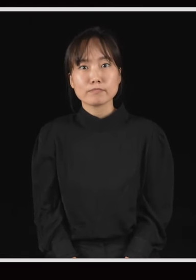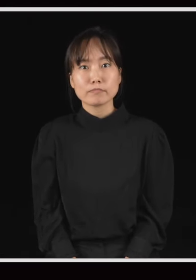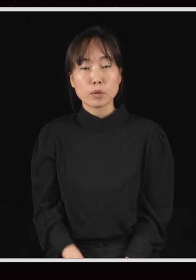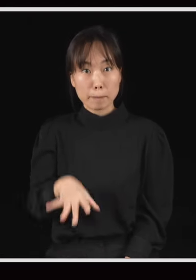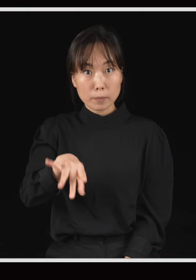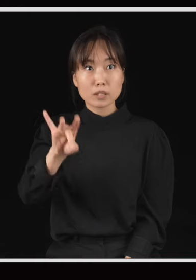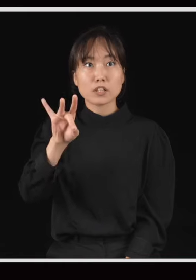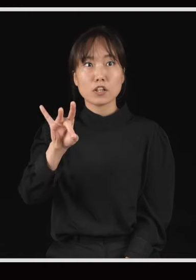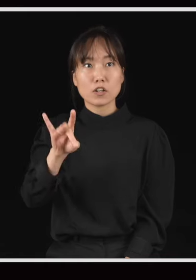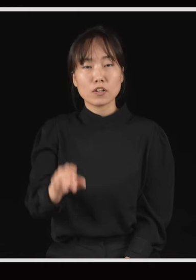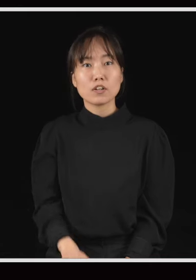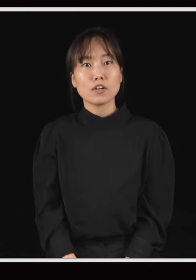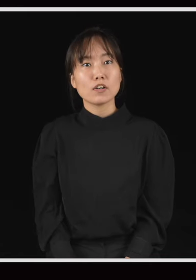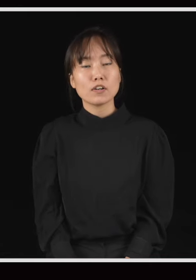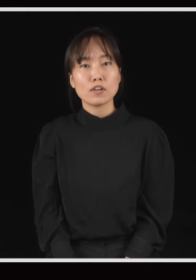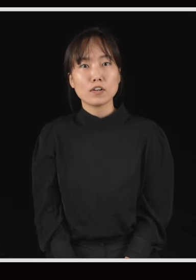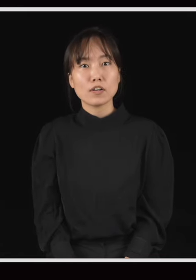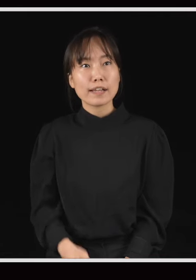우선